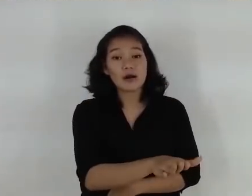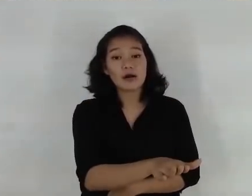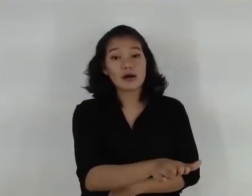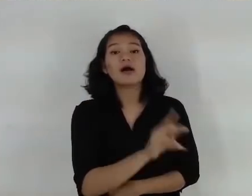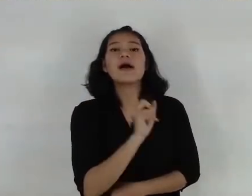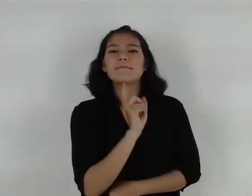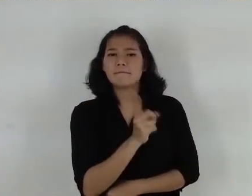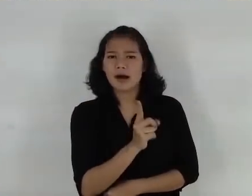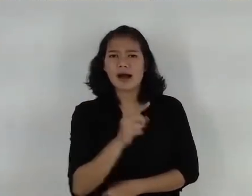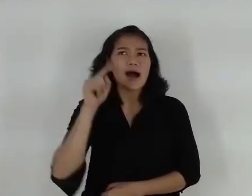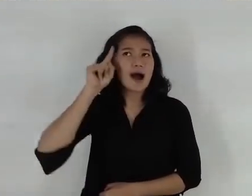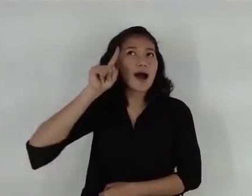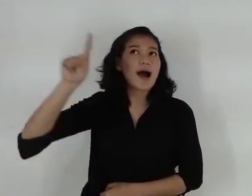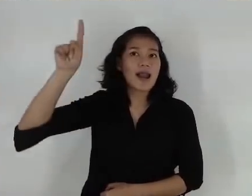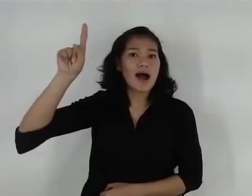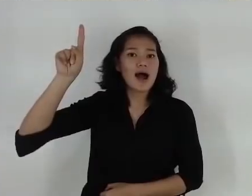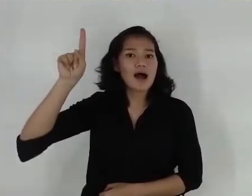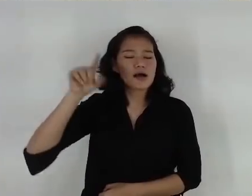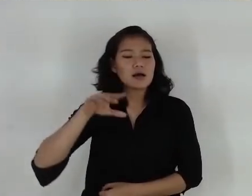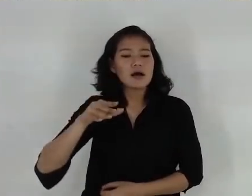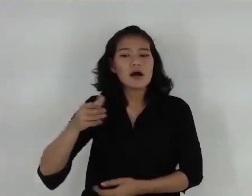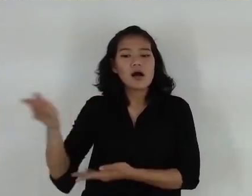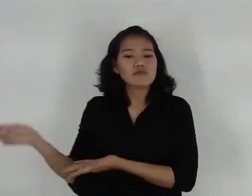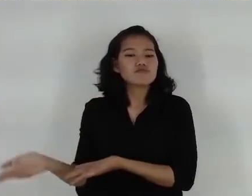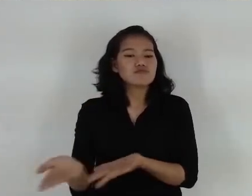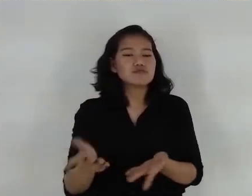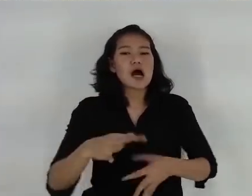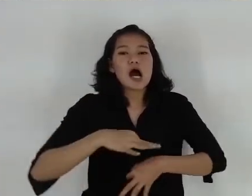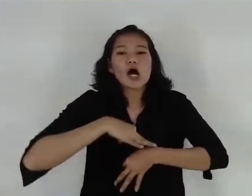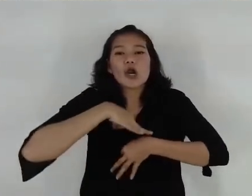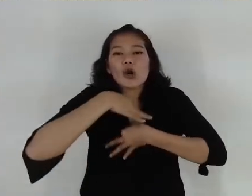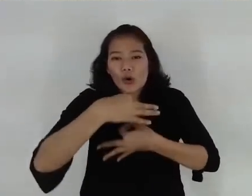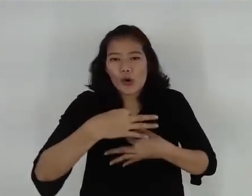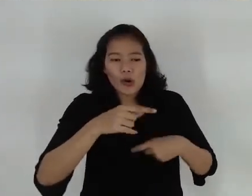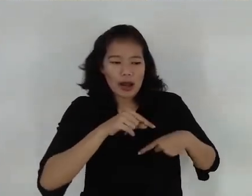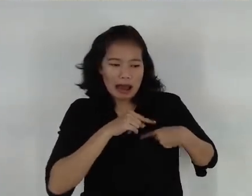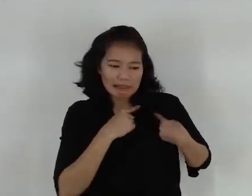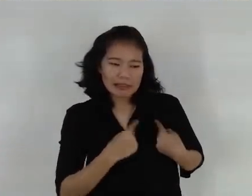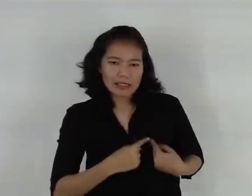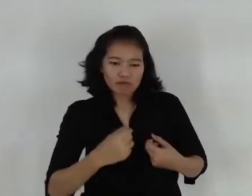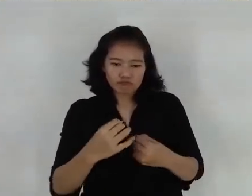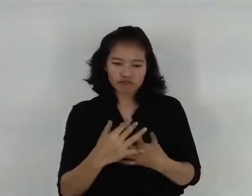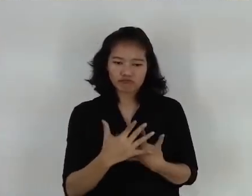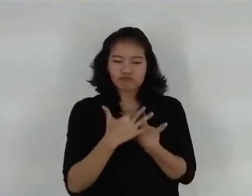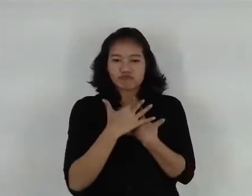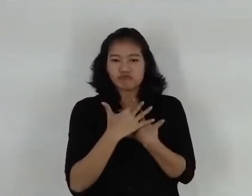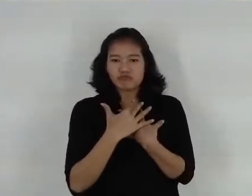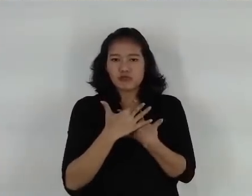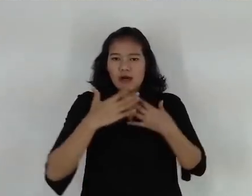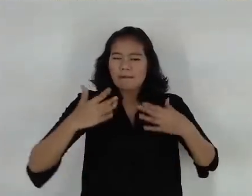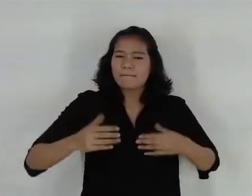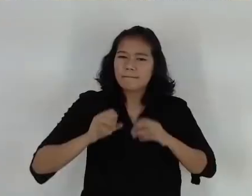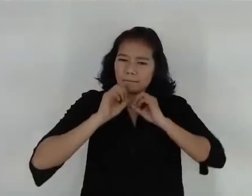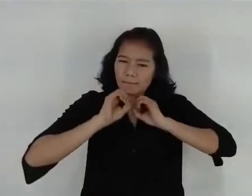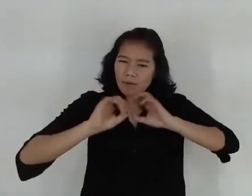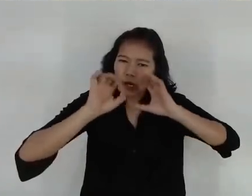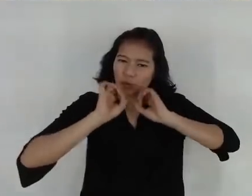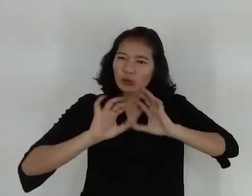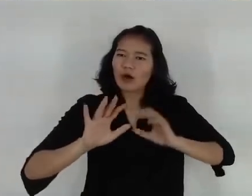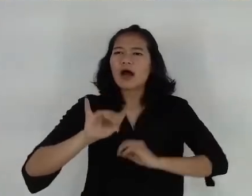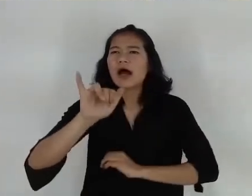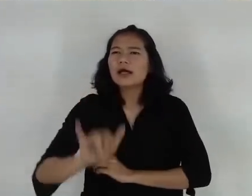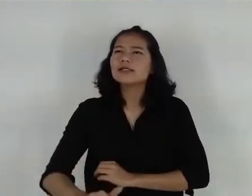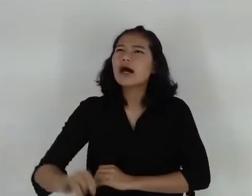maka Allah telah menyuruh anaknya ke dalam hati kita yang berseru Ya Abba